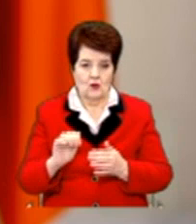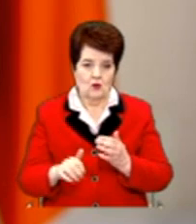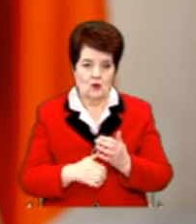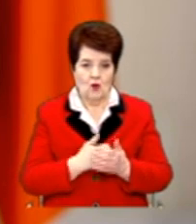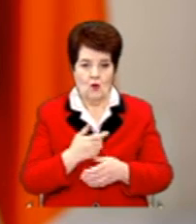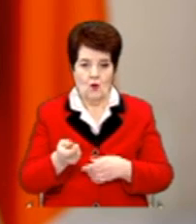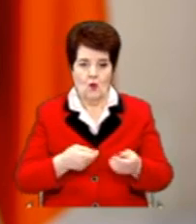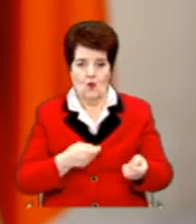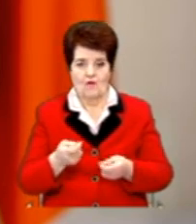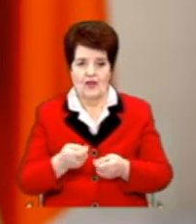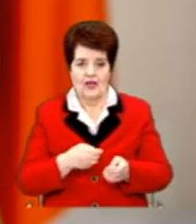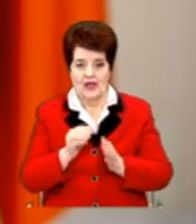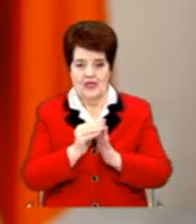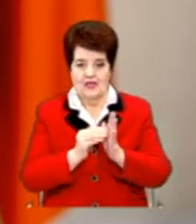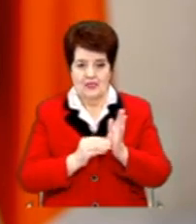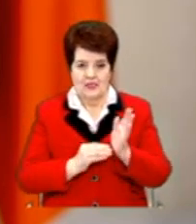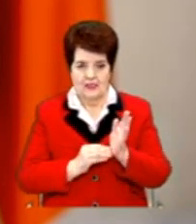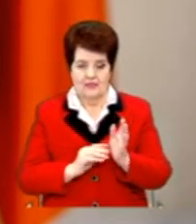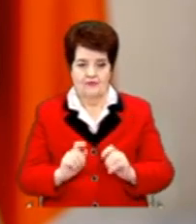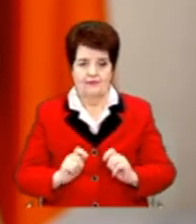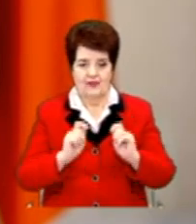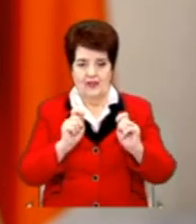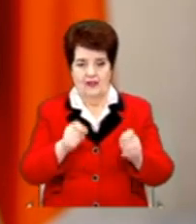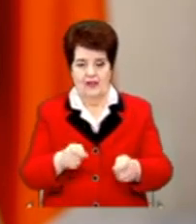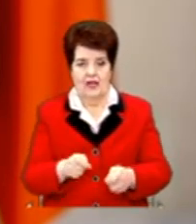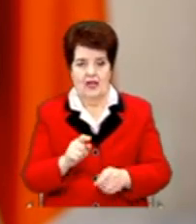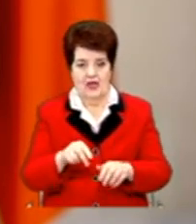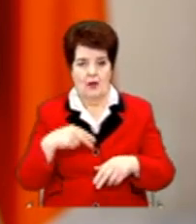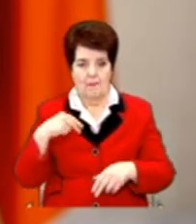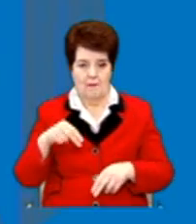guvern și să se prezinte în Parlament.